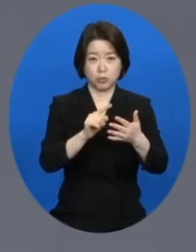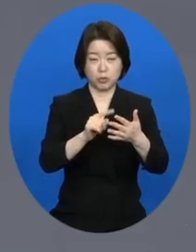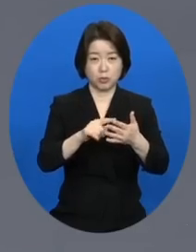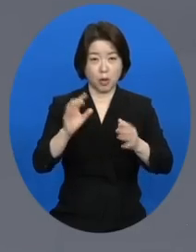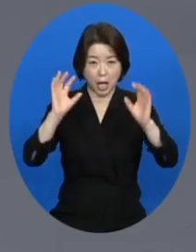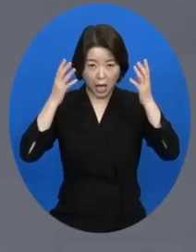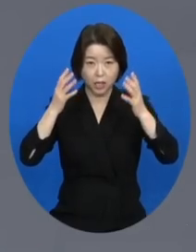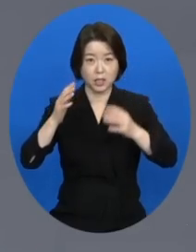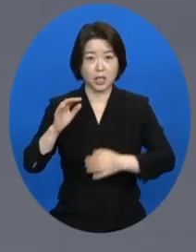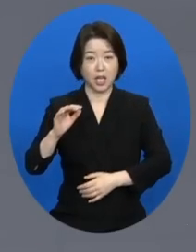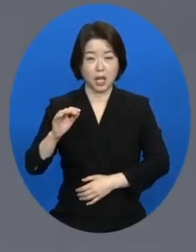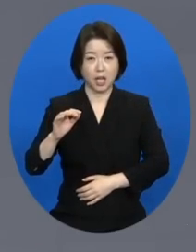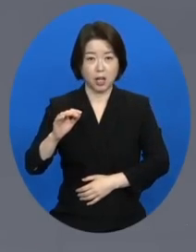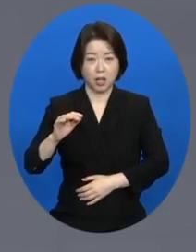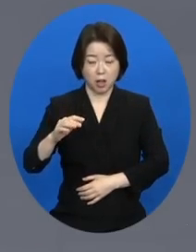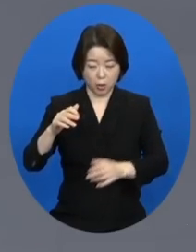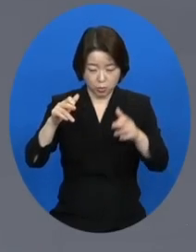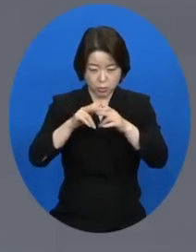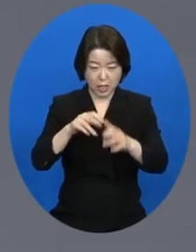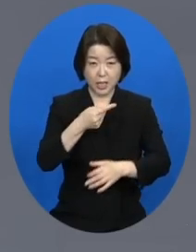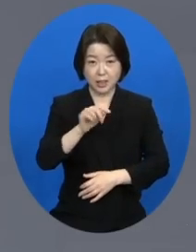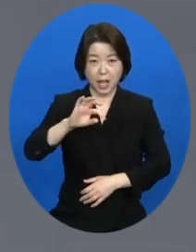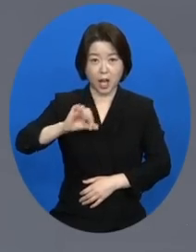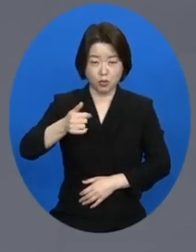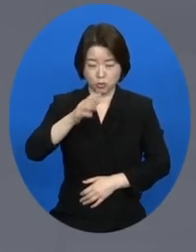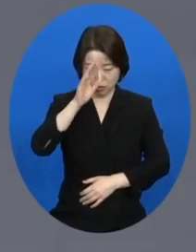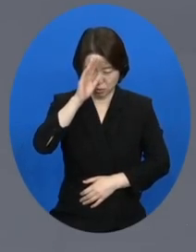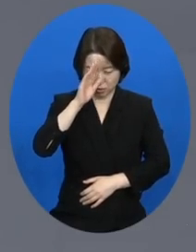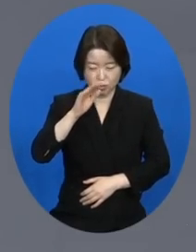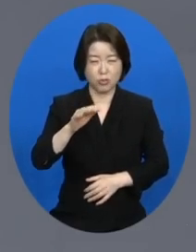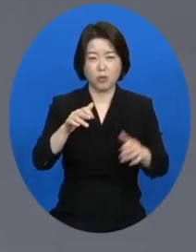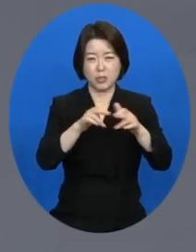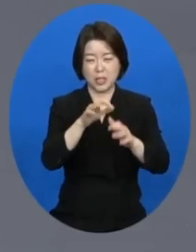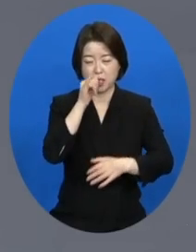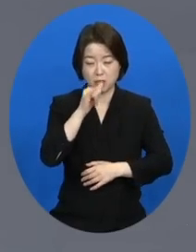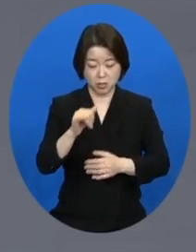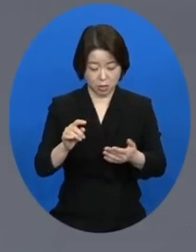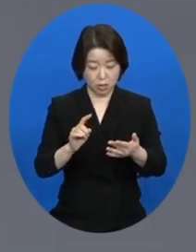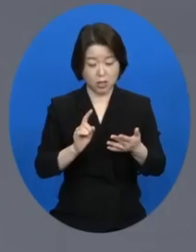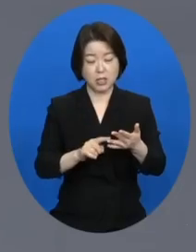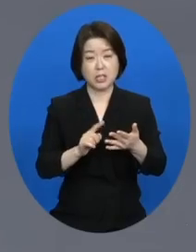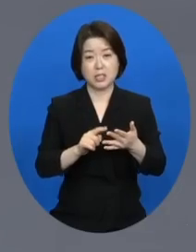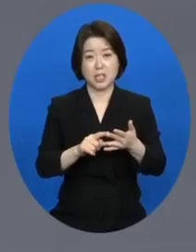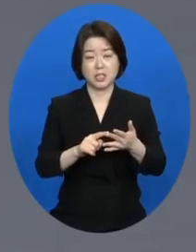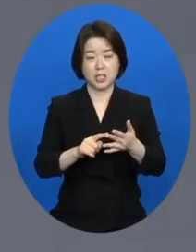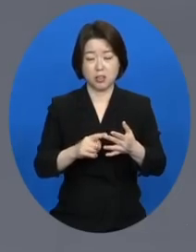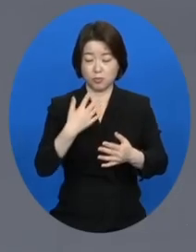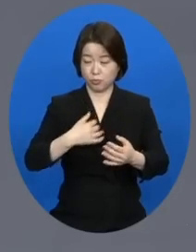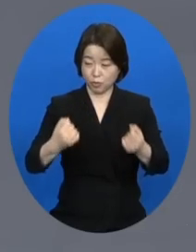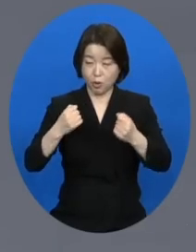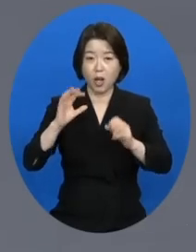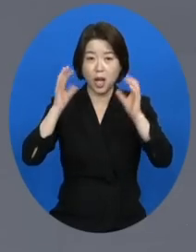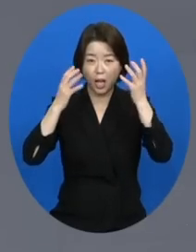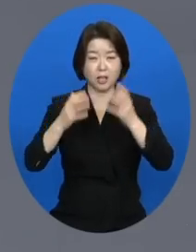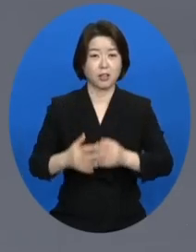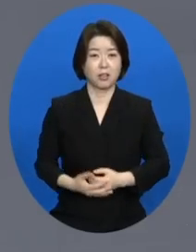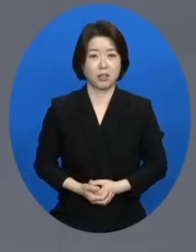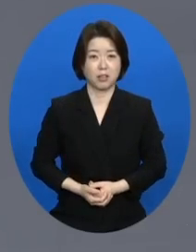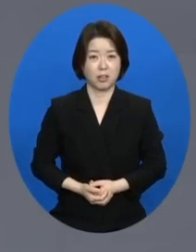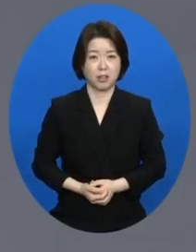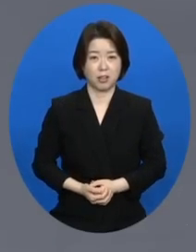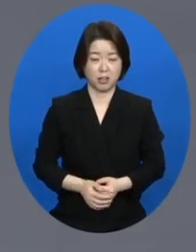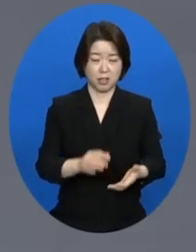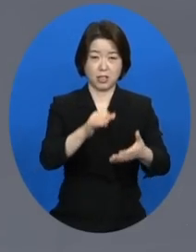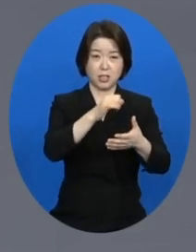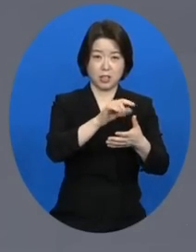아이였습니다. 다운증후군을 겪고 있는 아이였어요. 세 번째 아이는 정상적인 아주 건강한 아이였는데 첫째 아이,